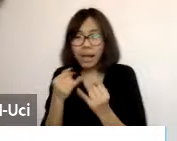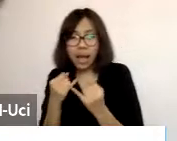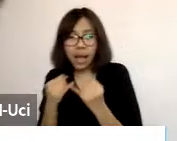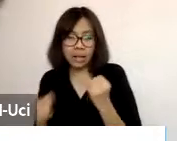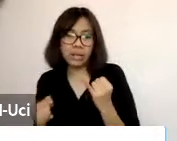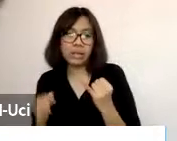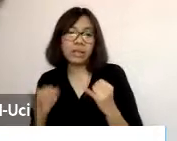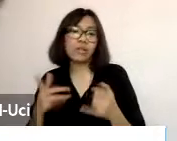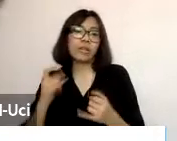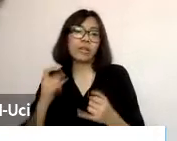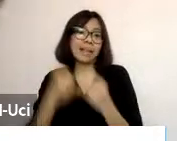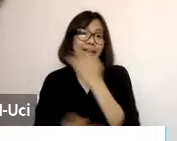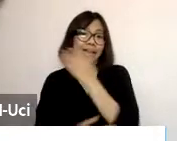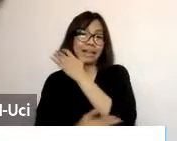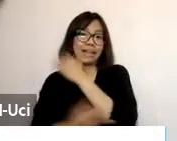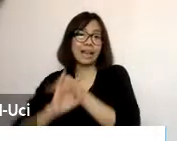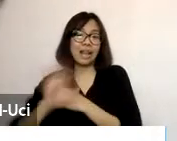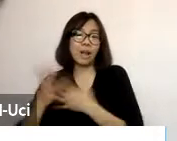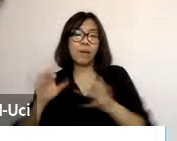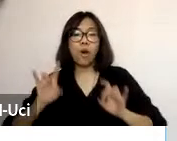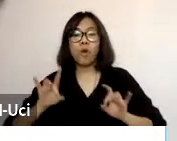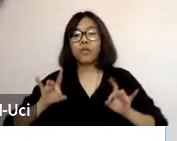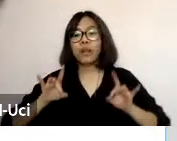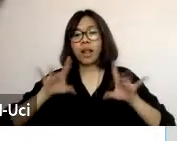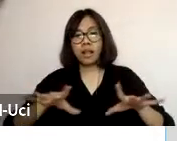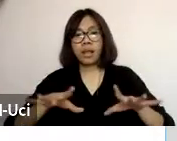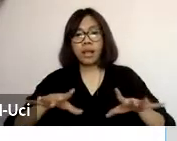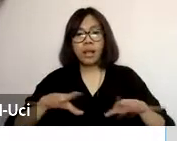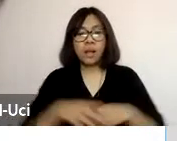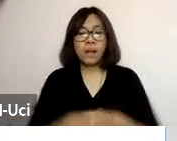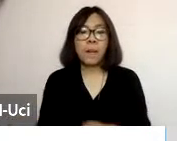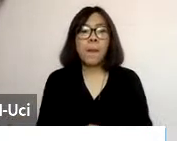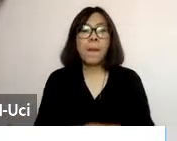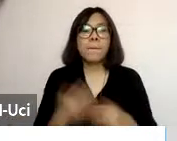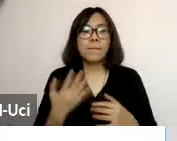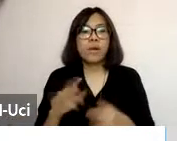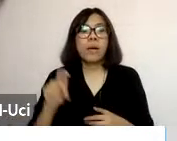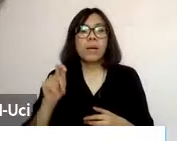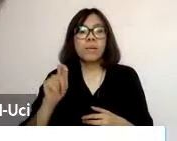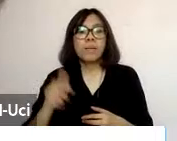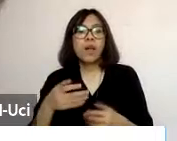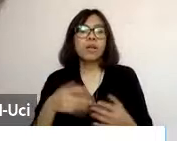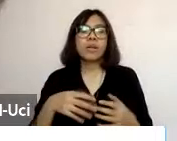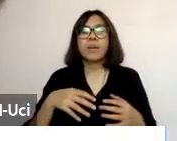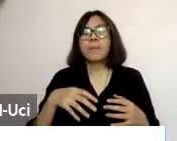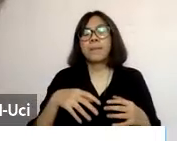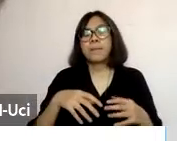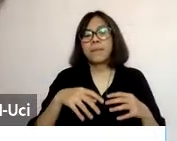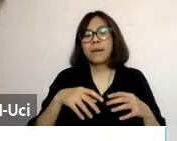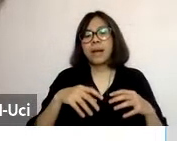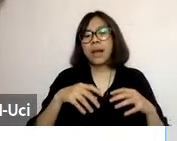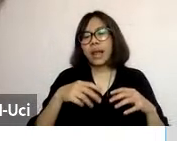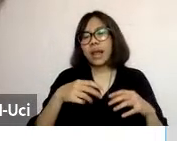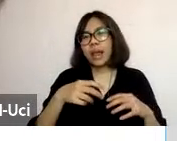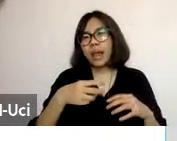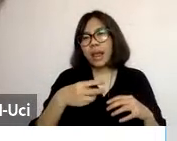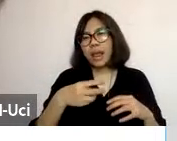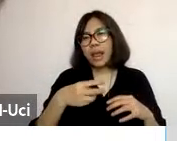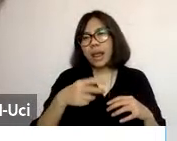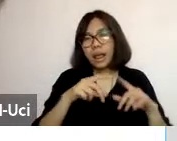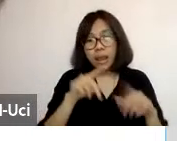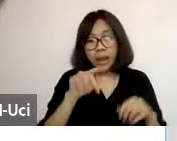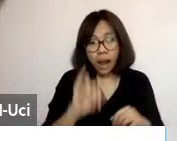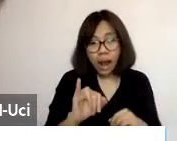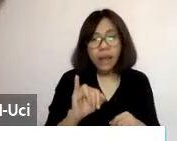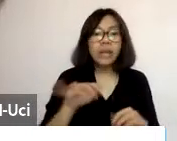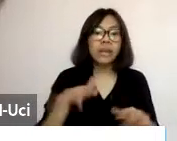Australia itu sudah ada dan yang kemudian di rumah sudah mulai menggunakan naik dan satunya di Family chord nah dan juga Wa